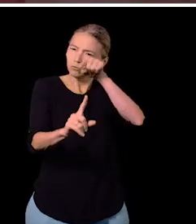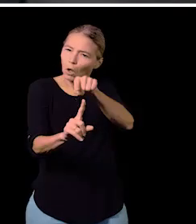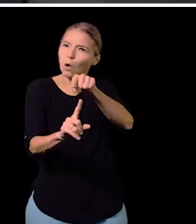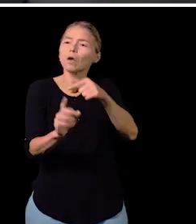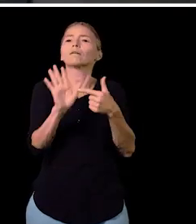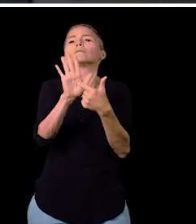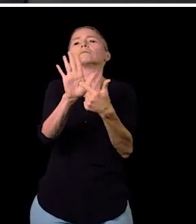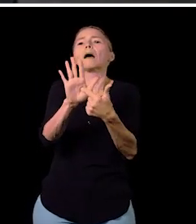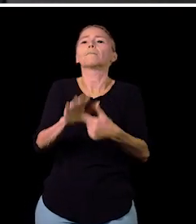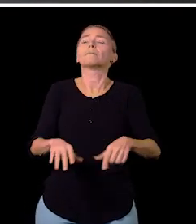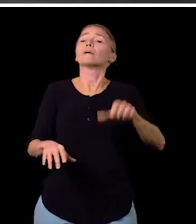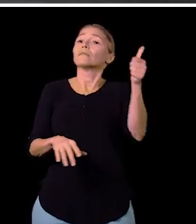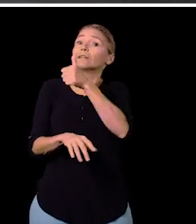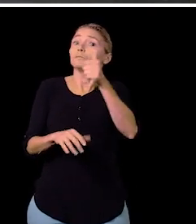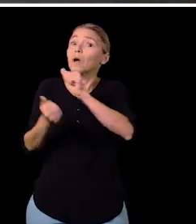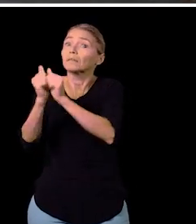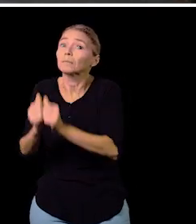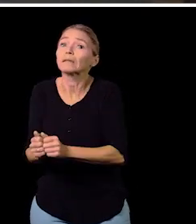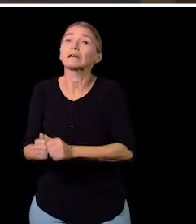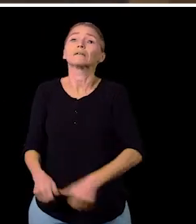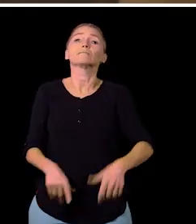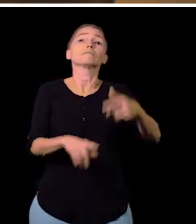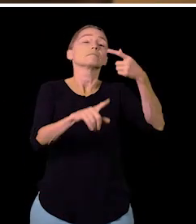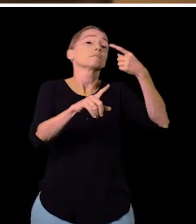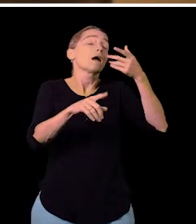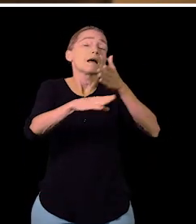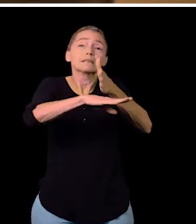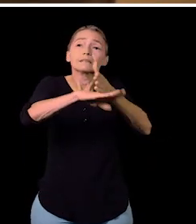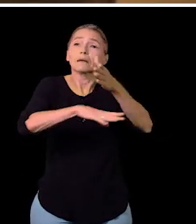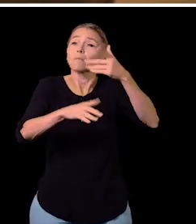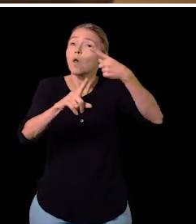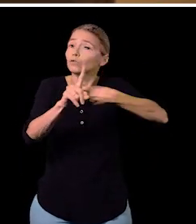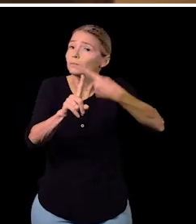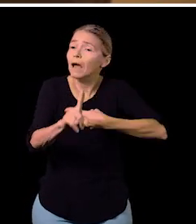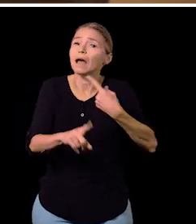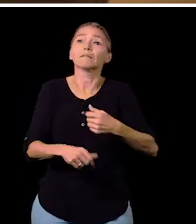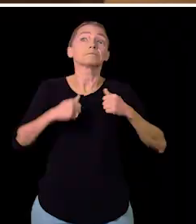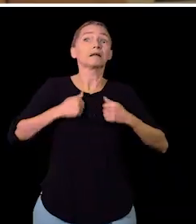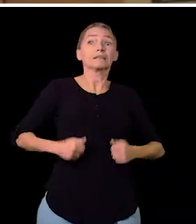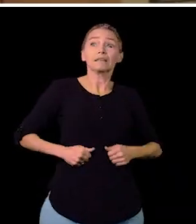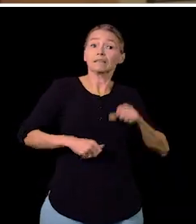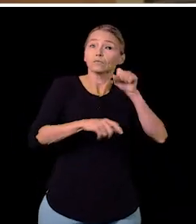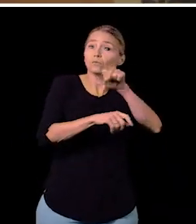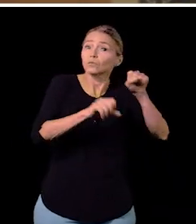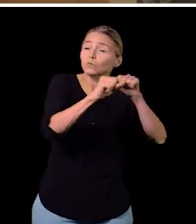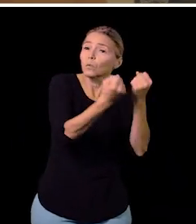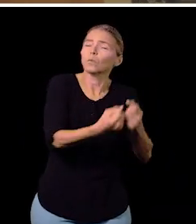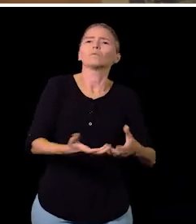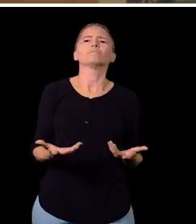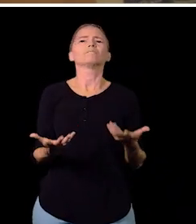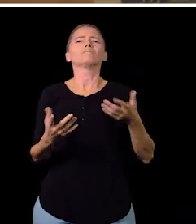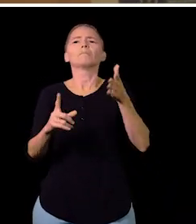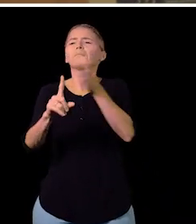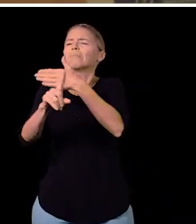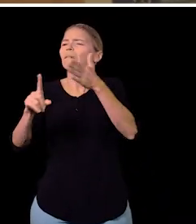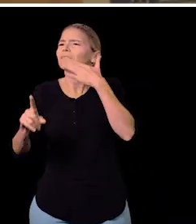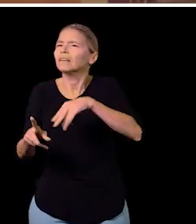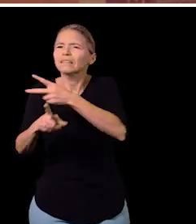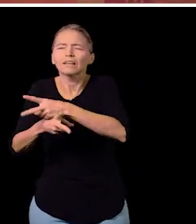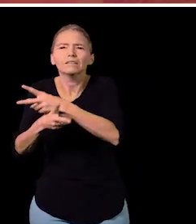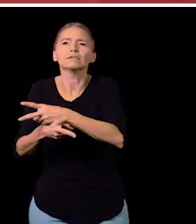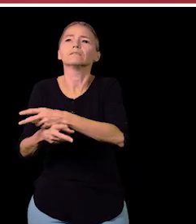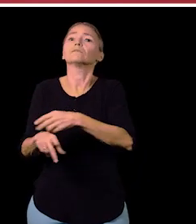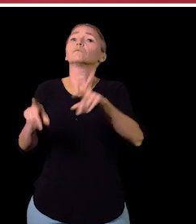transport adapté, il y a l'accès au logement, le domaine de la santé et des services sociaux, la maltraitance, puis aussi tout ce qui touche